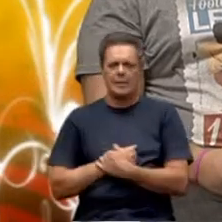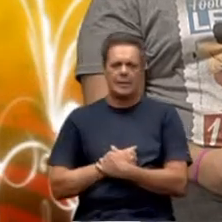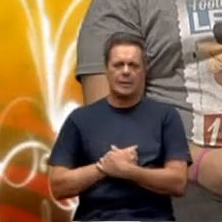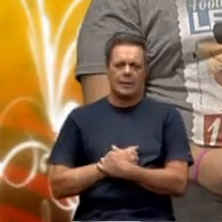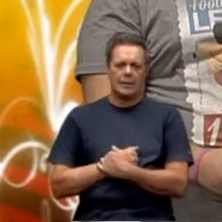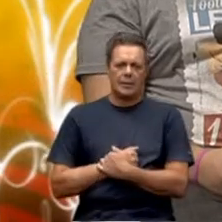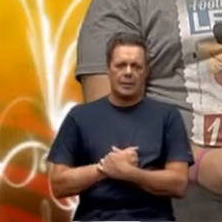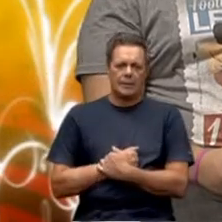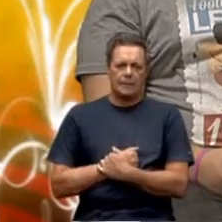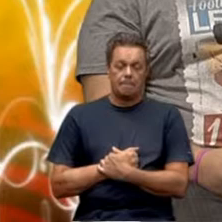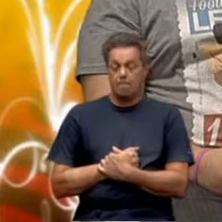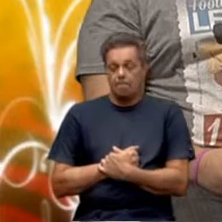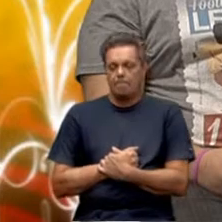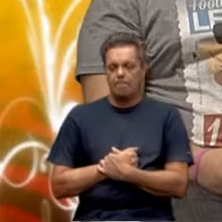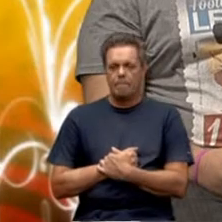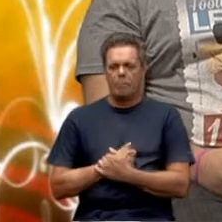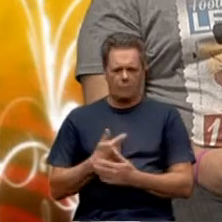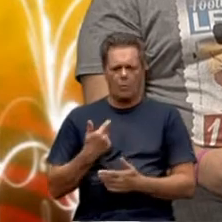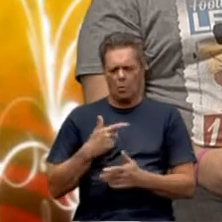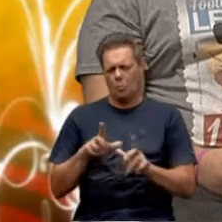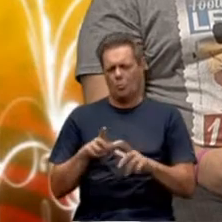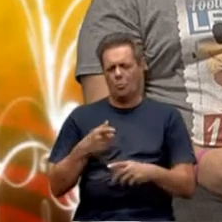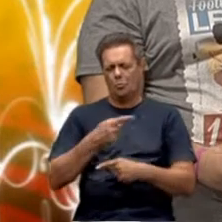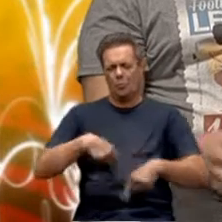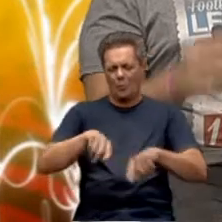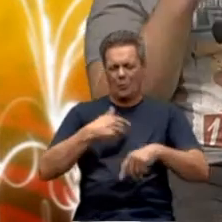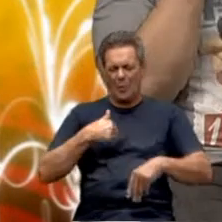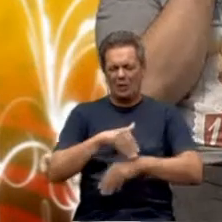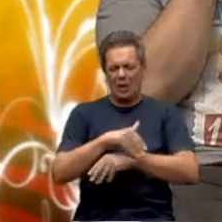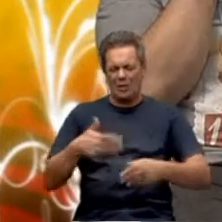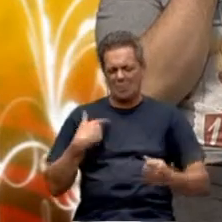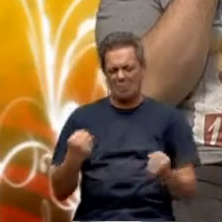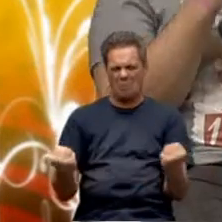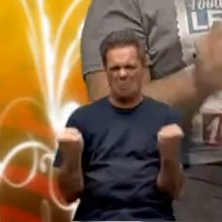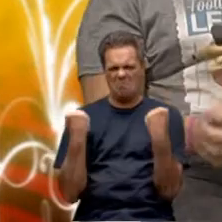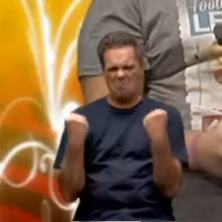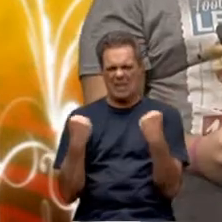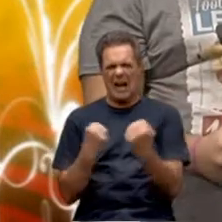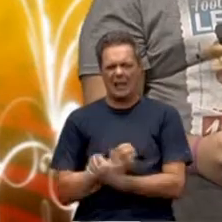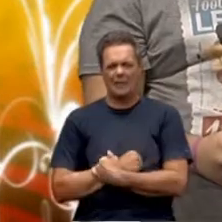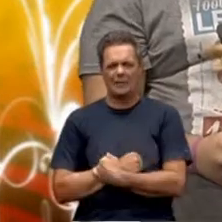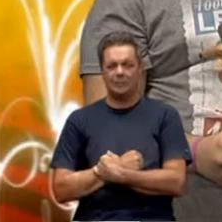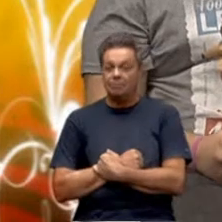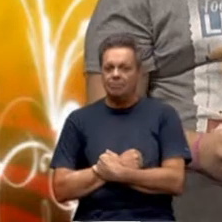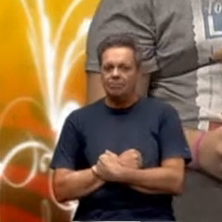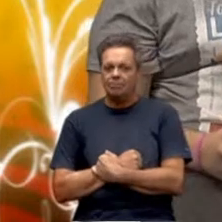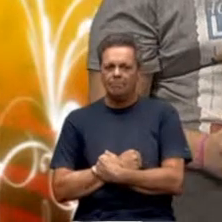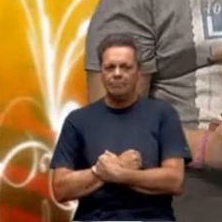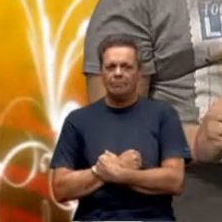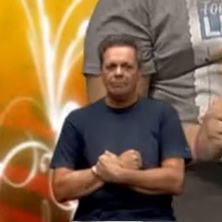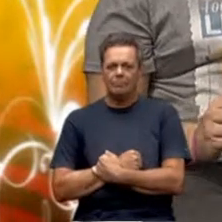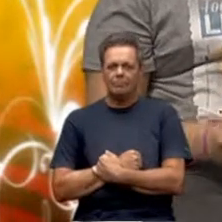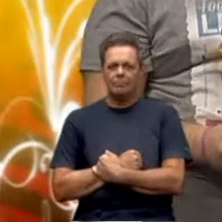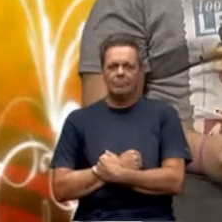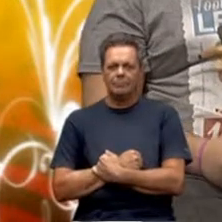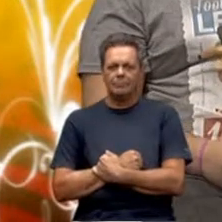Čim izlazimo iz svojih granica, mi smo snažni. Ne može se zatvoriti. Robert mi hoće nešto reći. Ne. Iz